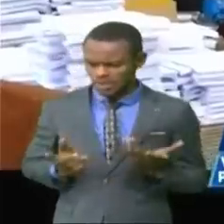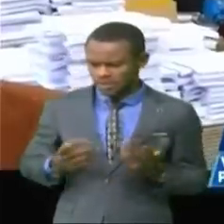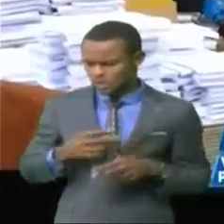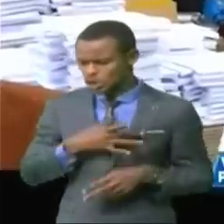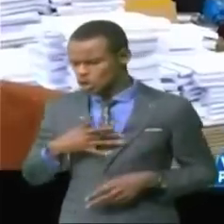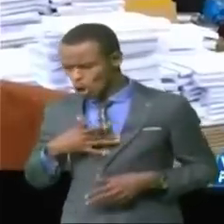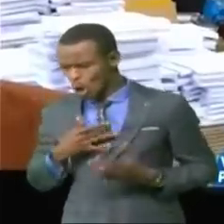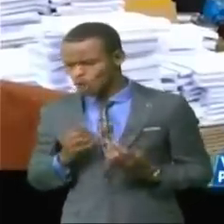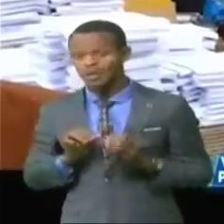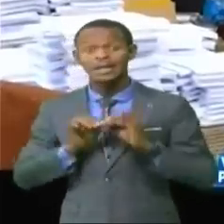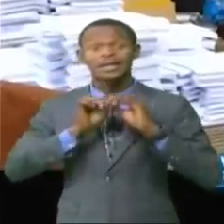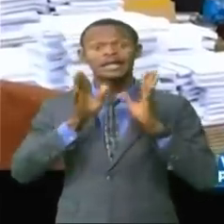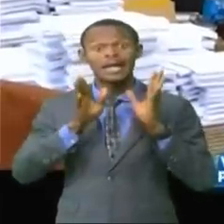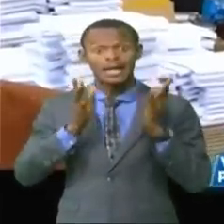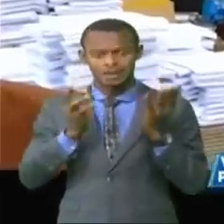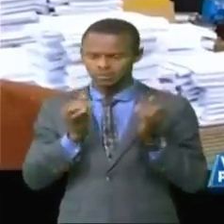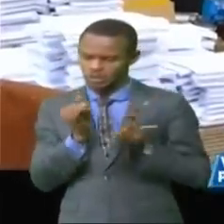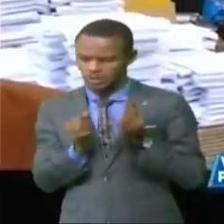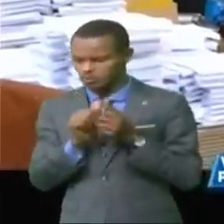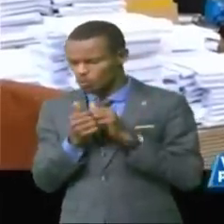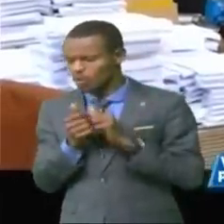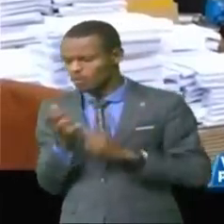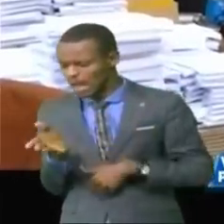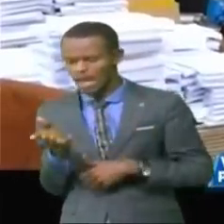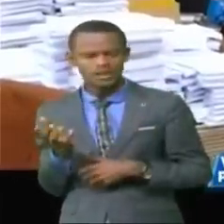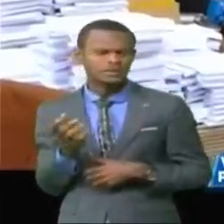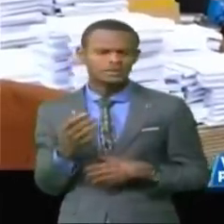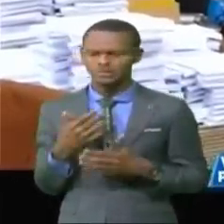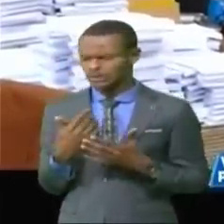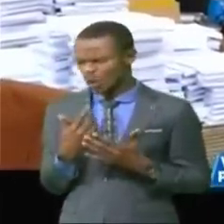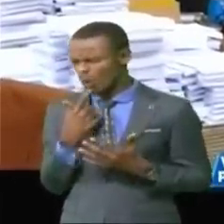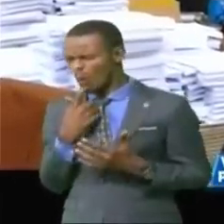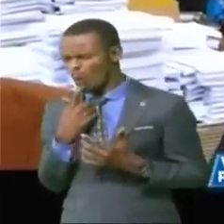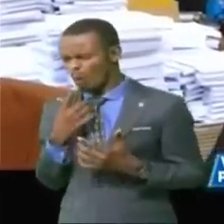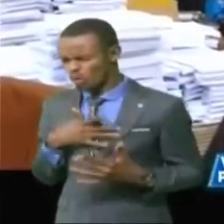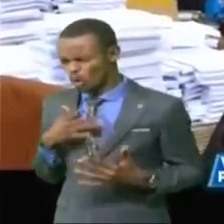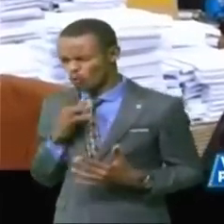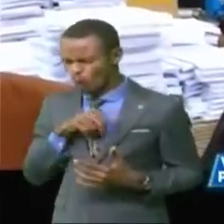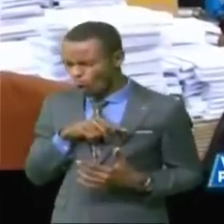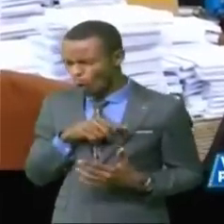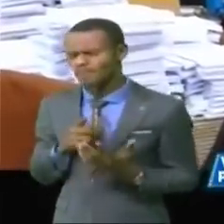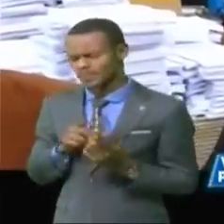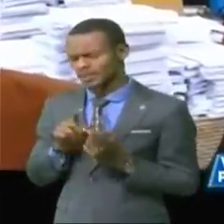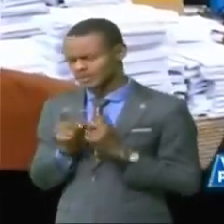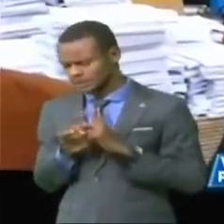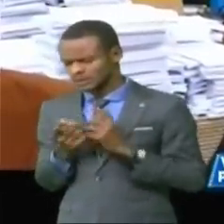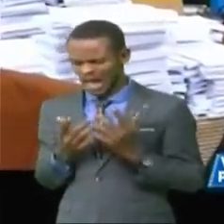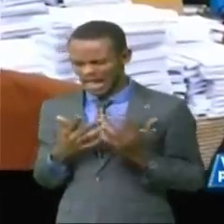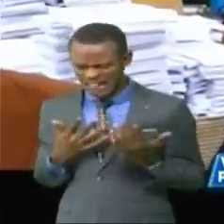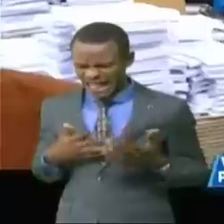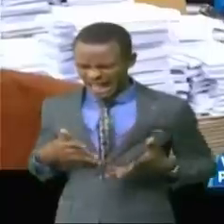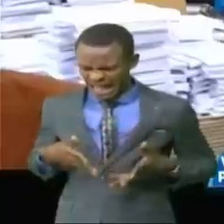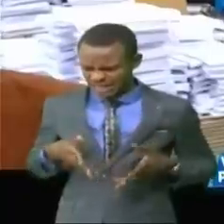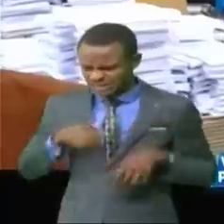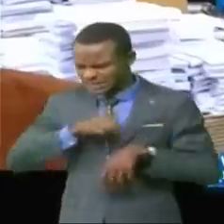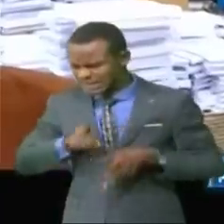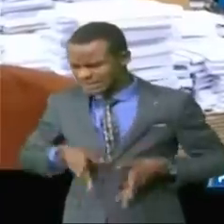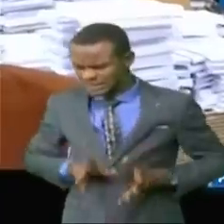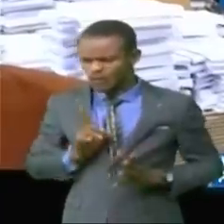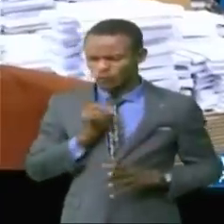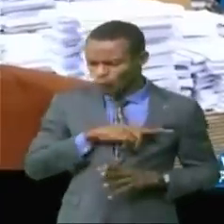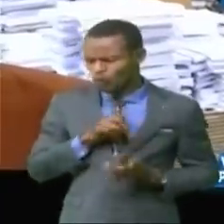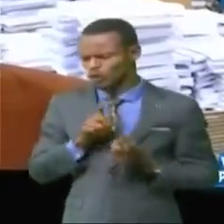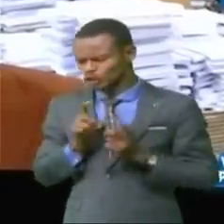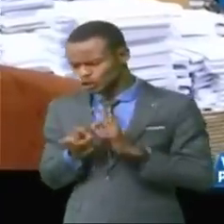cas de problème, parce que les problèmes ne manquent jamais, on procède à des corrections. Pendant 30 jours, ça sera comme ça. Et après, nous allons sortir